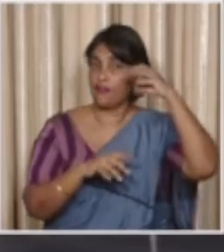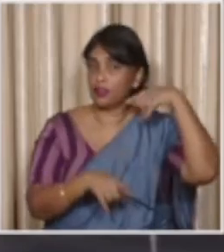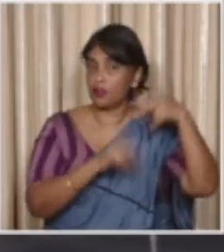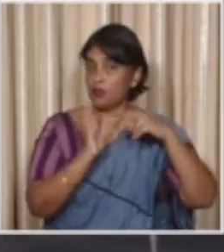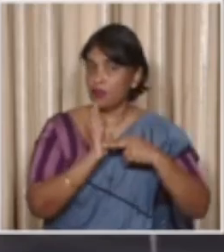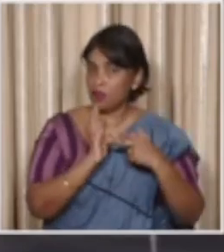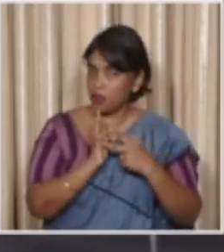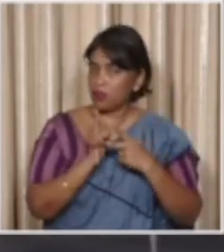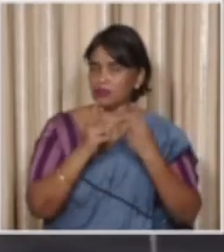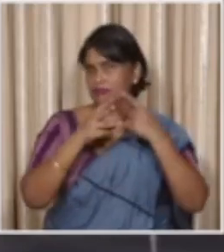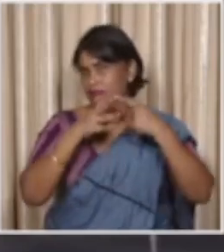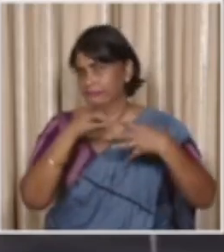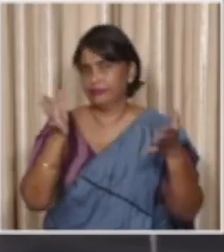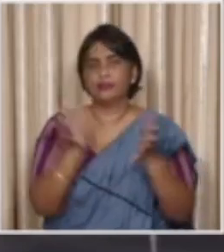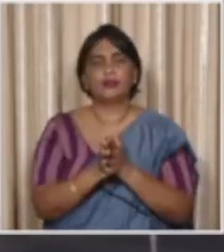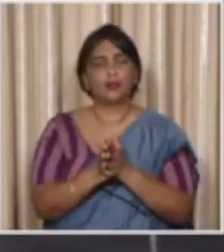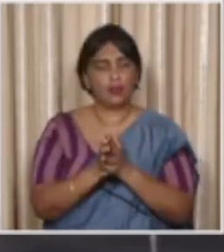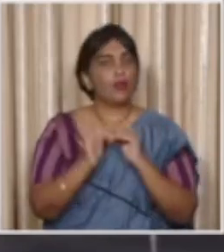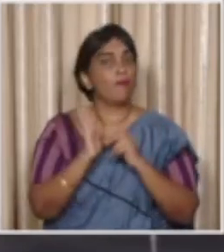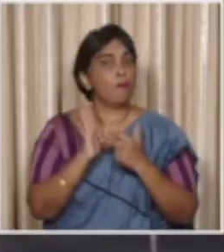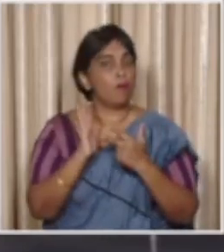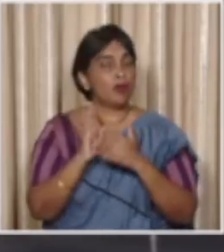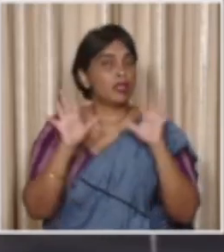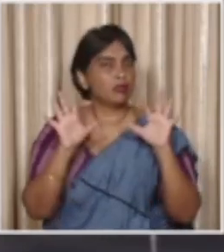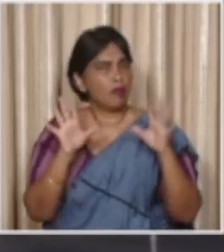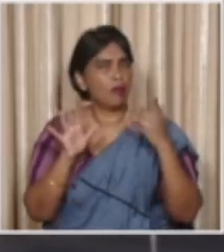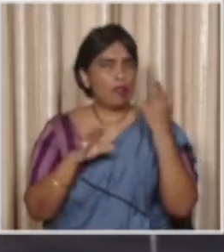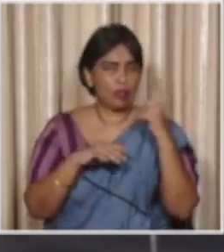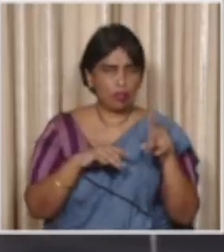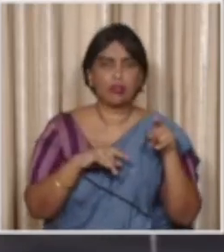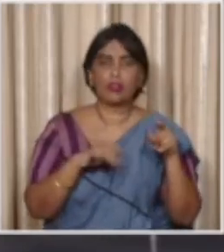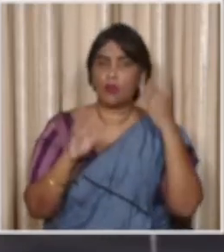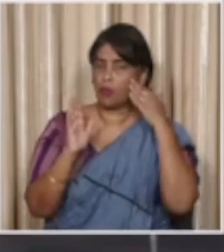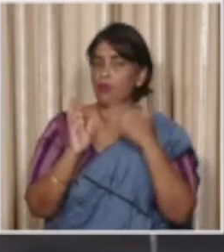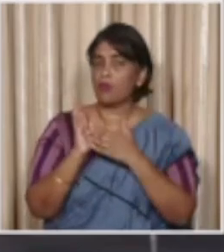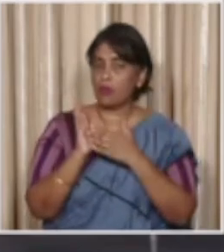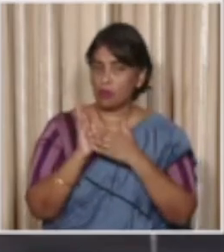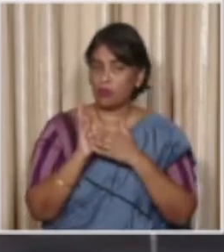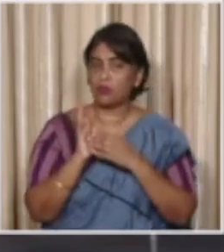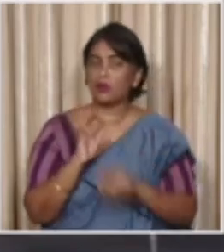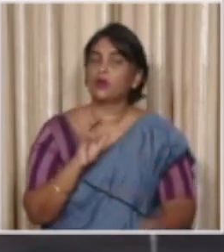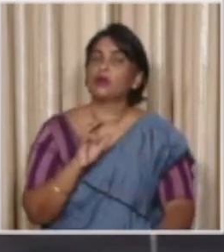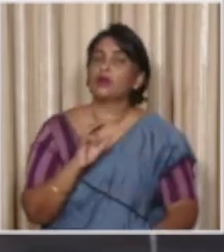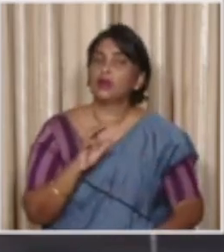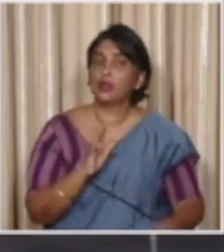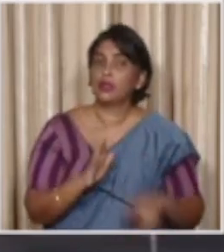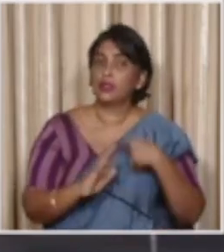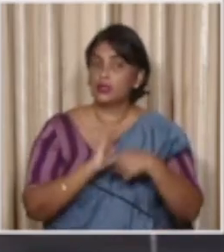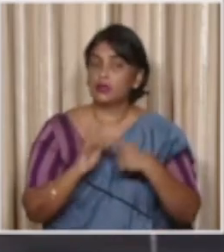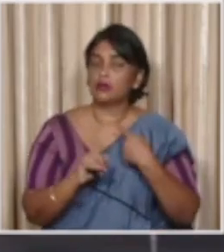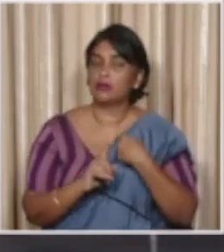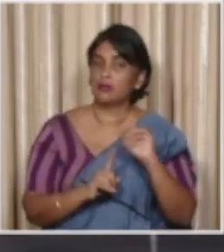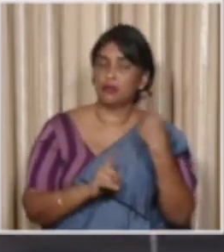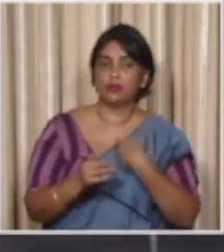ව්‍යාපෘති රැසකුත් ඇතුළුව ව්‍යාපෘති 10ක් හෝ 12ක් වැනි ප්‍රමාණයක් පිළිබඳව ශ්‍රී ලංකාවට බලකොට